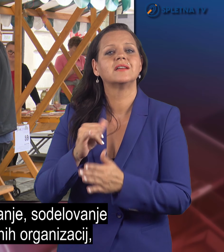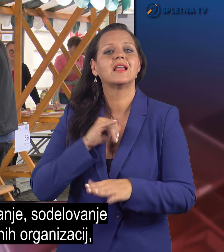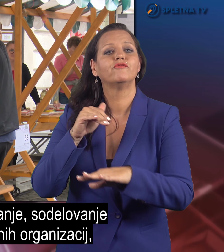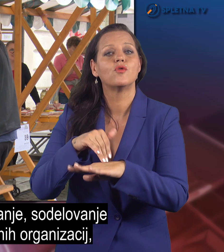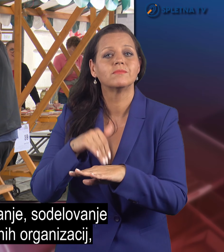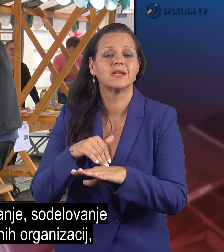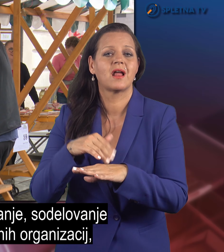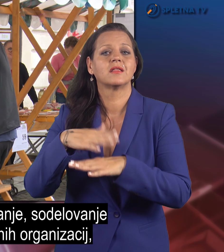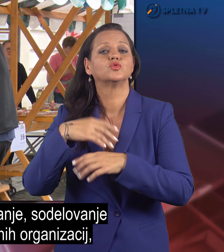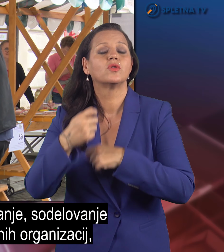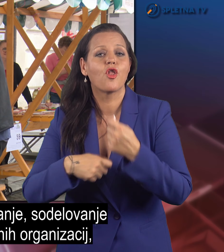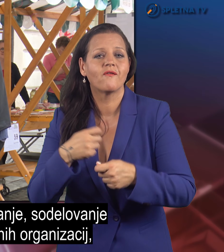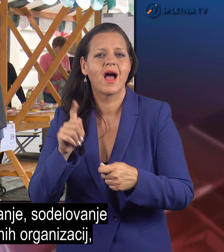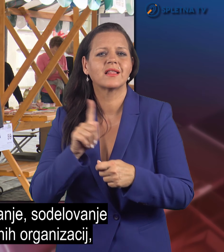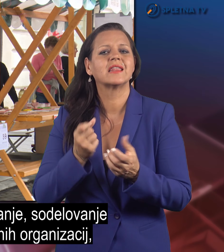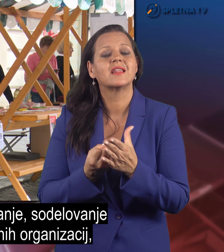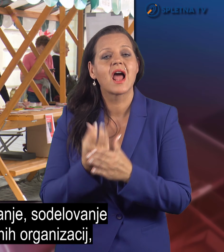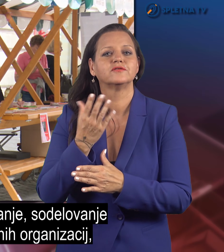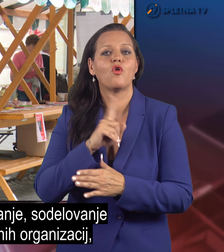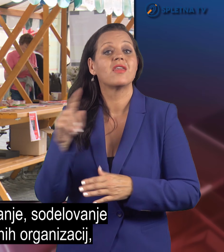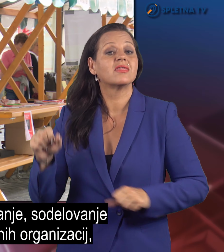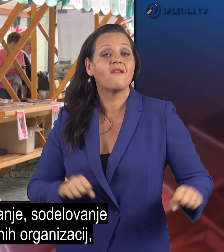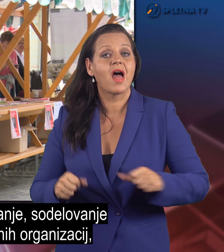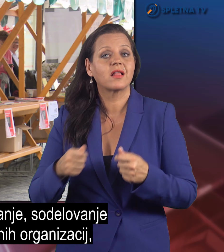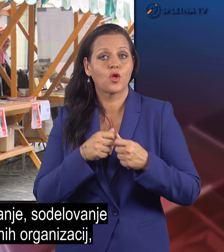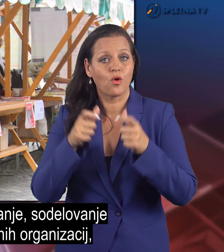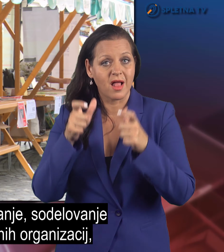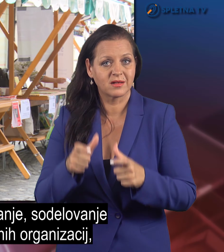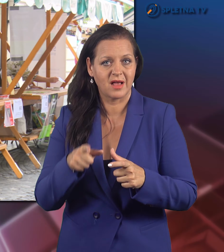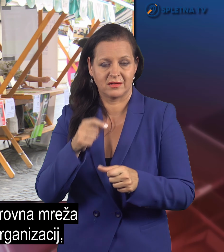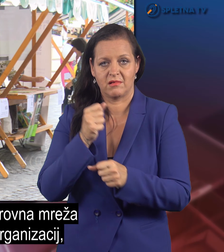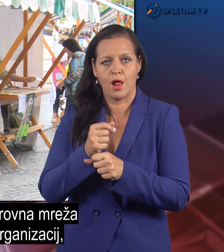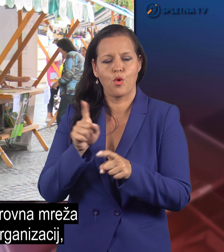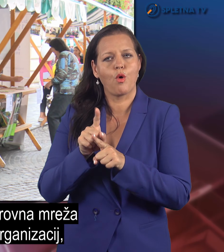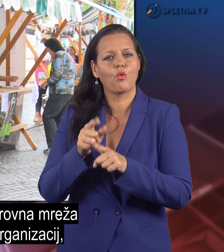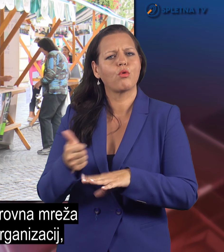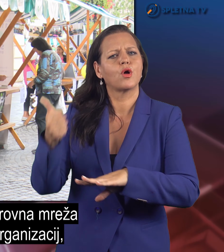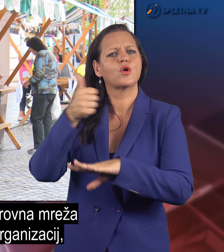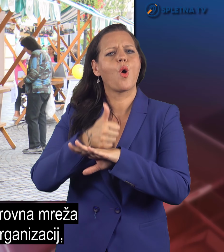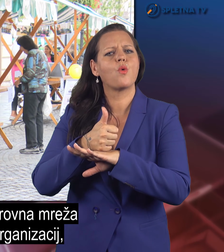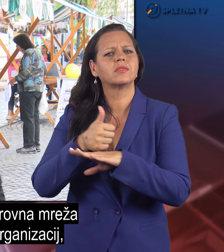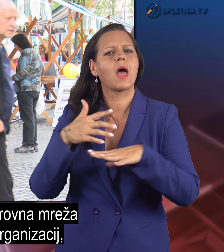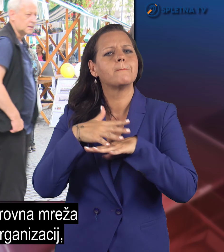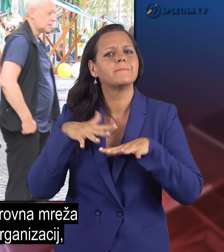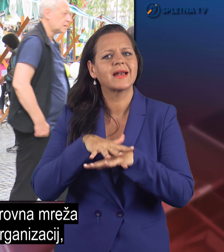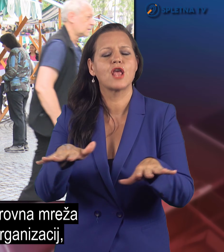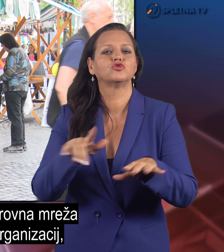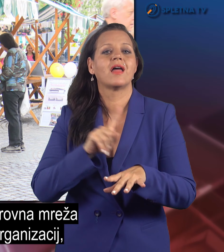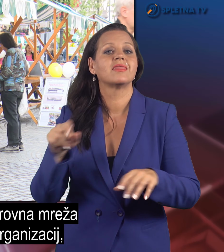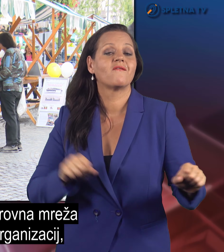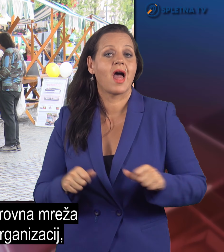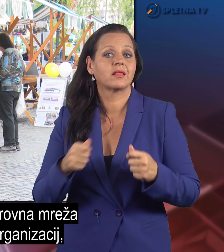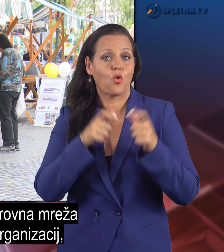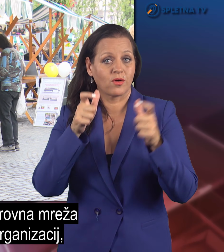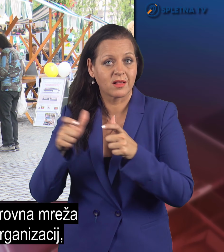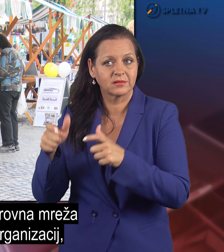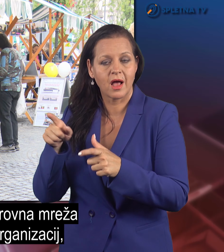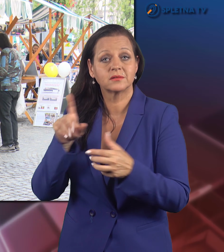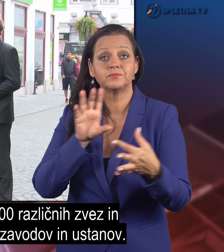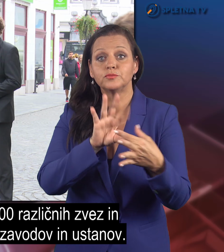Center za informiranje, sodelovanje in razvoj nevladnih organizacij, ki deluje kot krovna mreža nevladnih